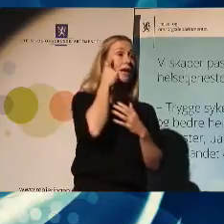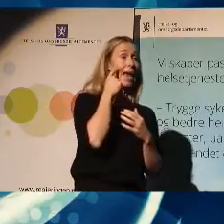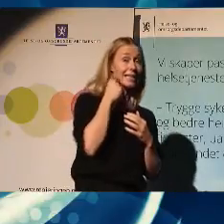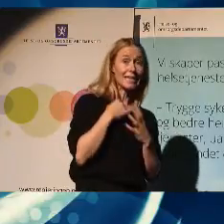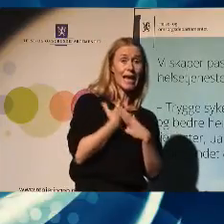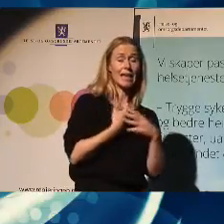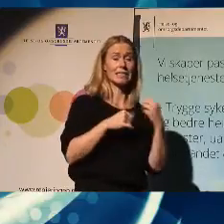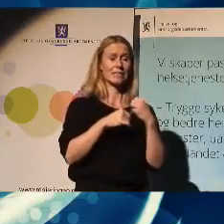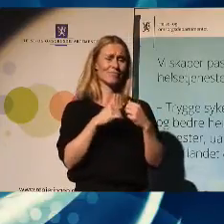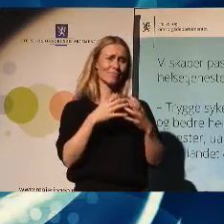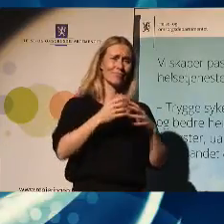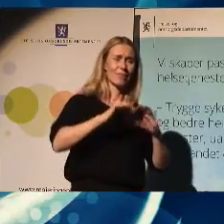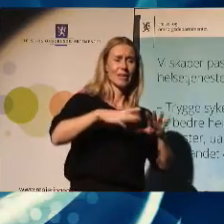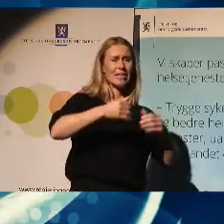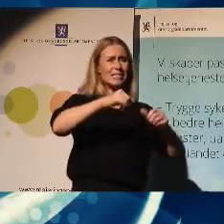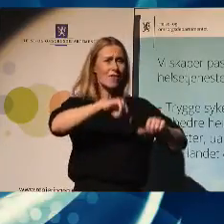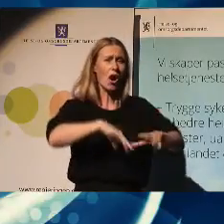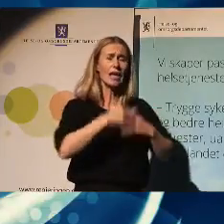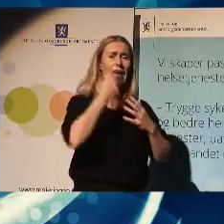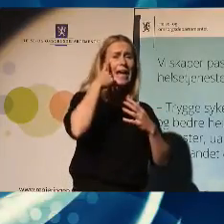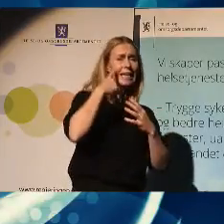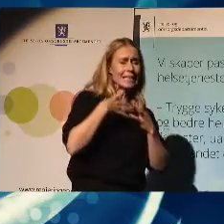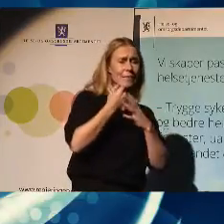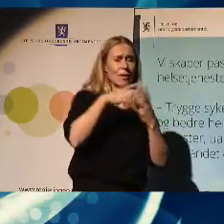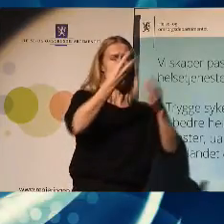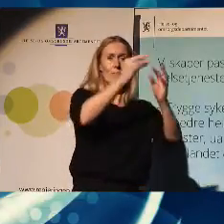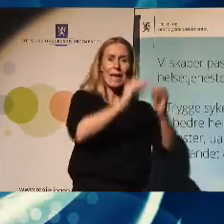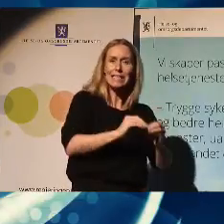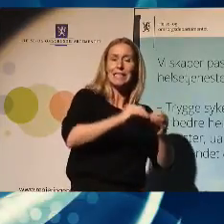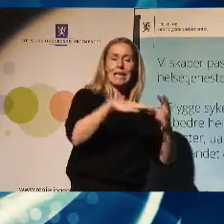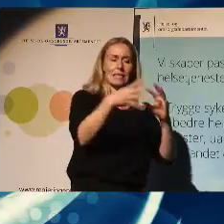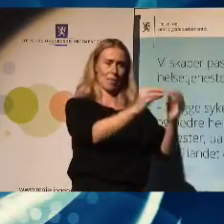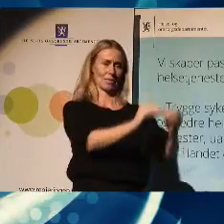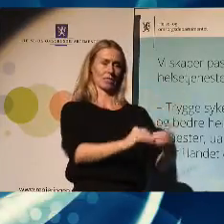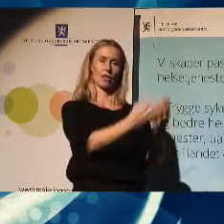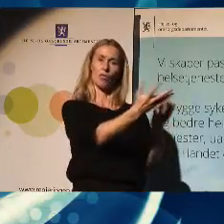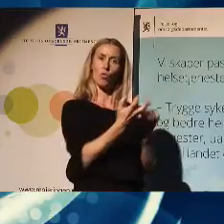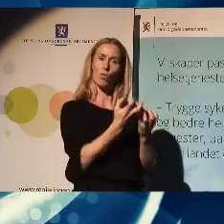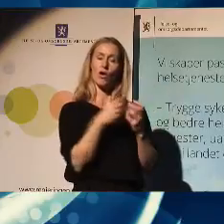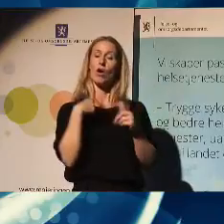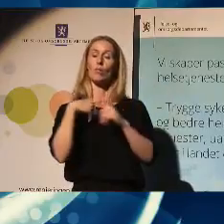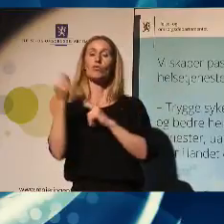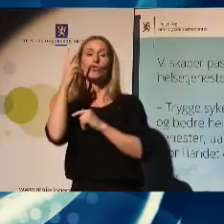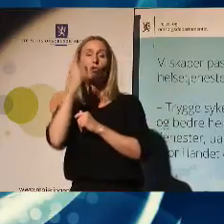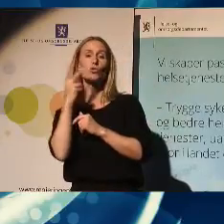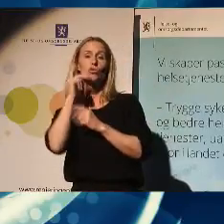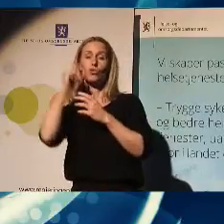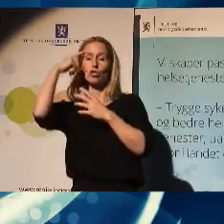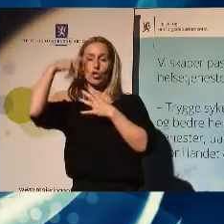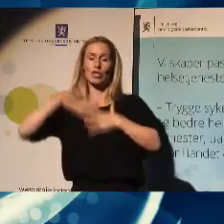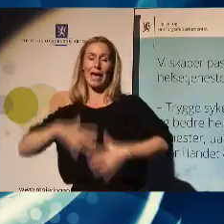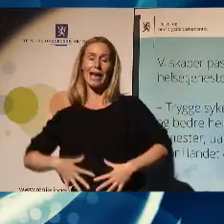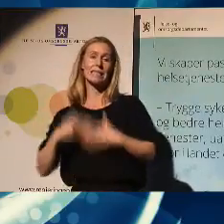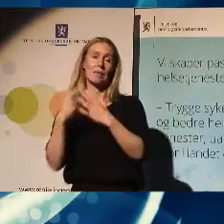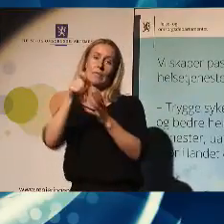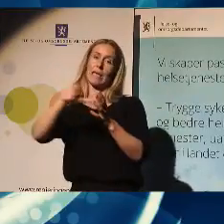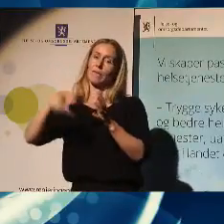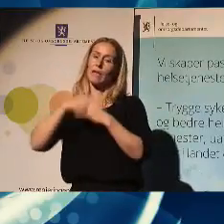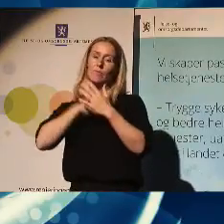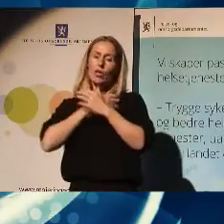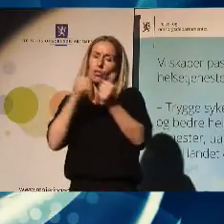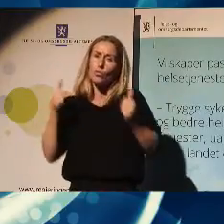skrøpelige eldre med sammensatte behov. Komplekse behov over lang tid. Og vi har rus- og psykisk helsepasienter med store utfordringer. Vi